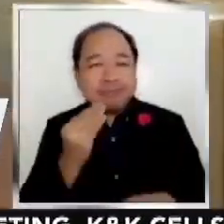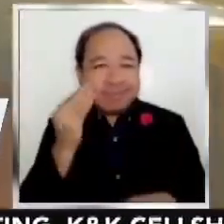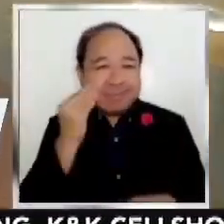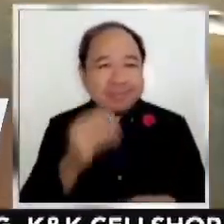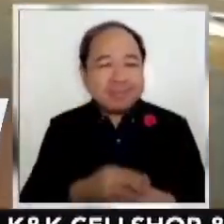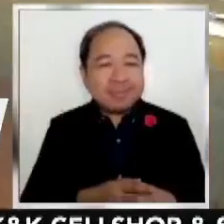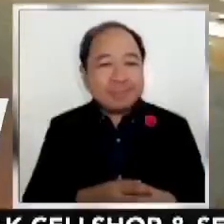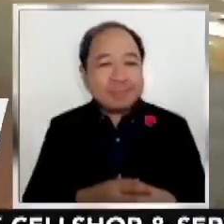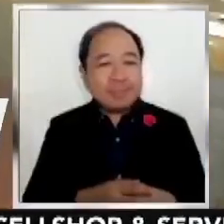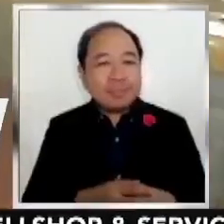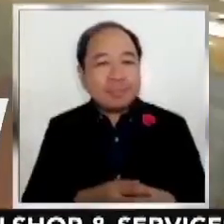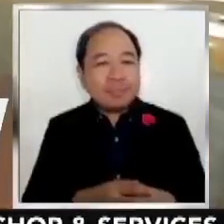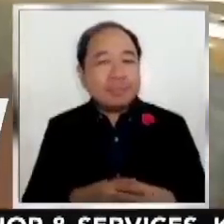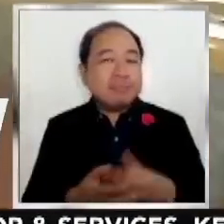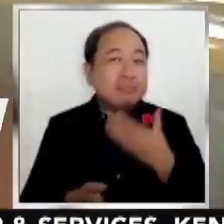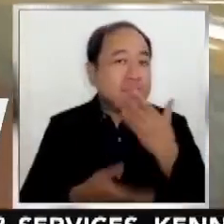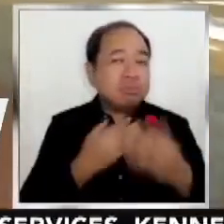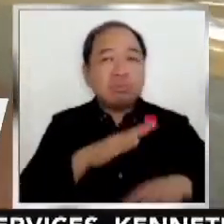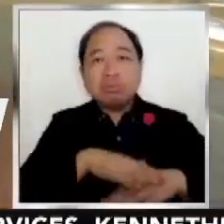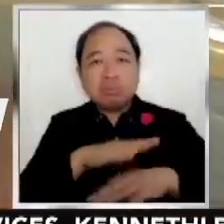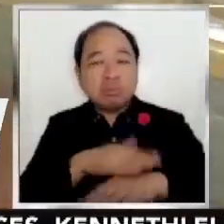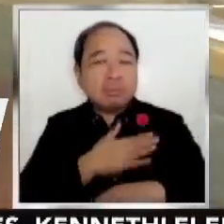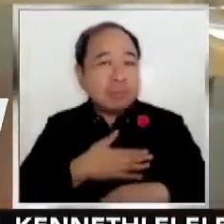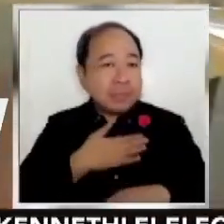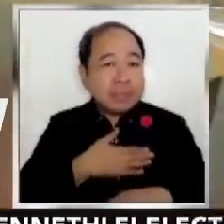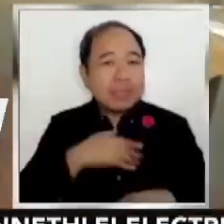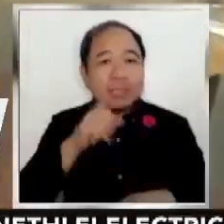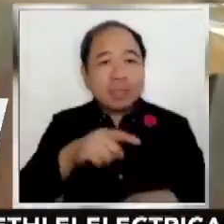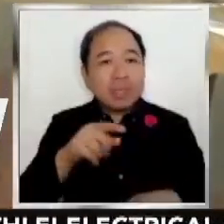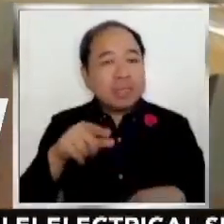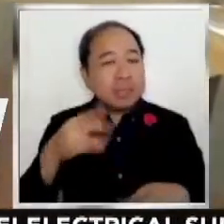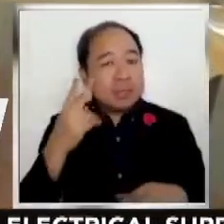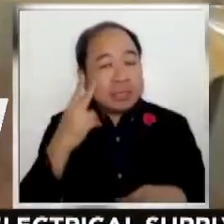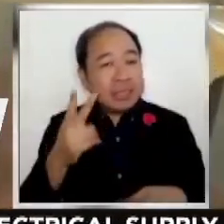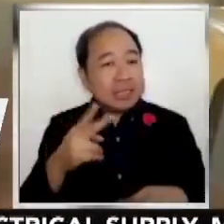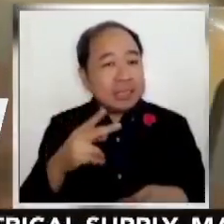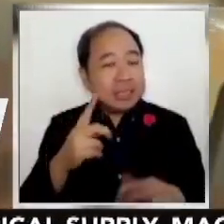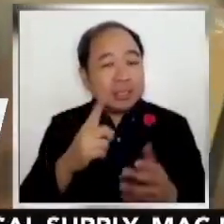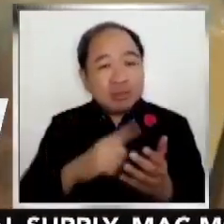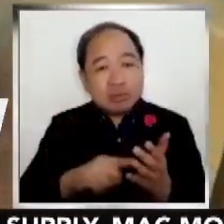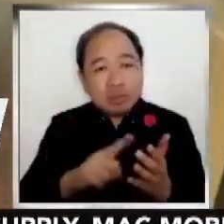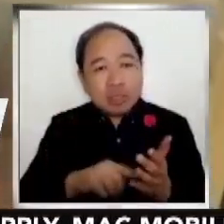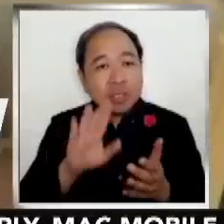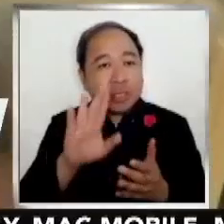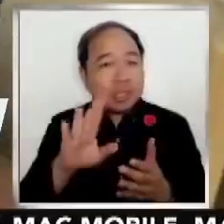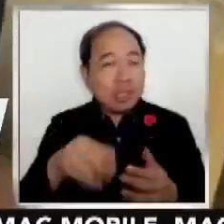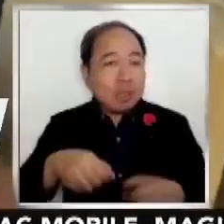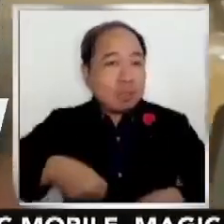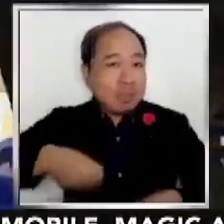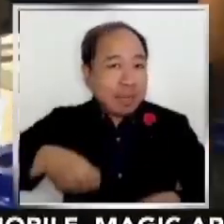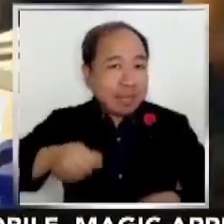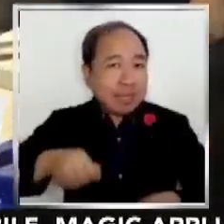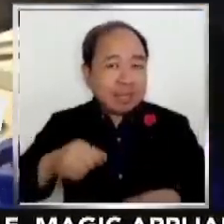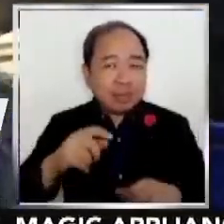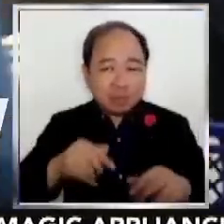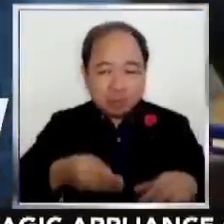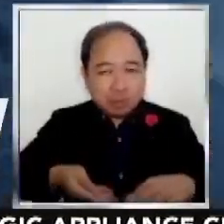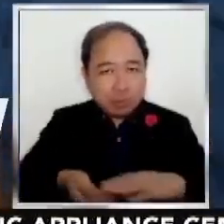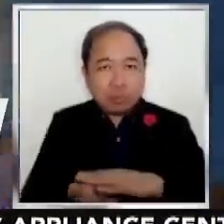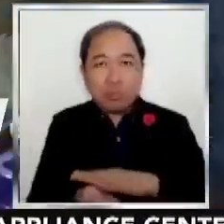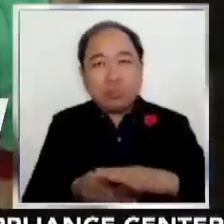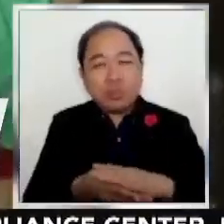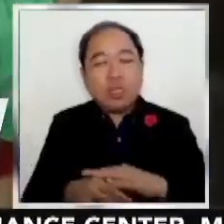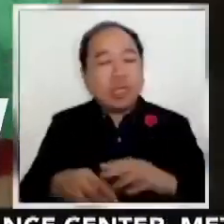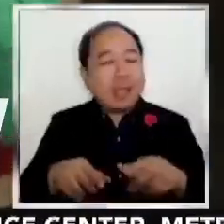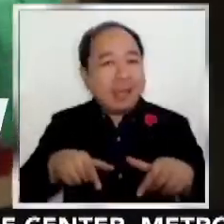po, pasuyo na lamang po, pakilagbang po ng tama at maayos po ang inyong mga bag sa ating x-ray machine. Pero sa hapong